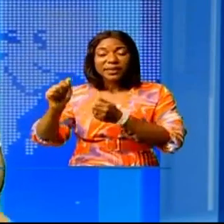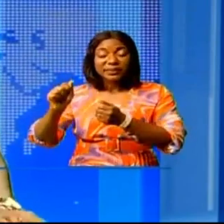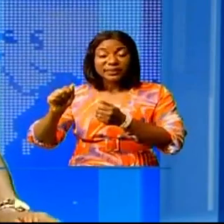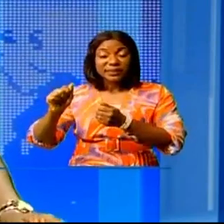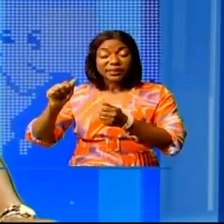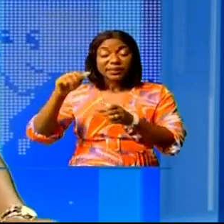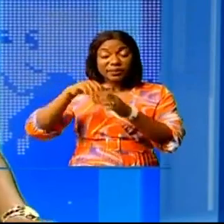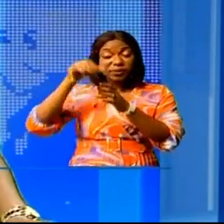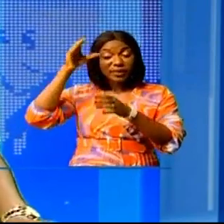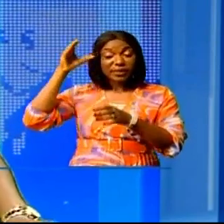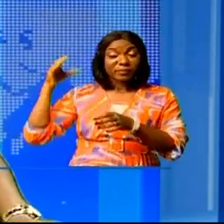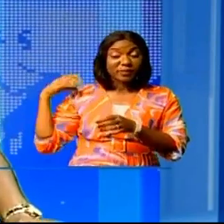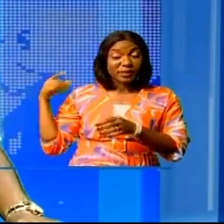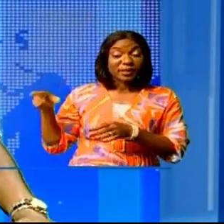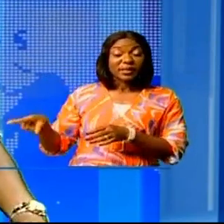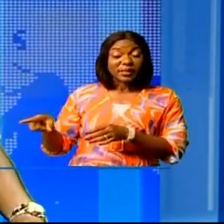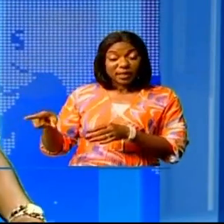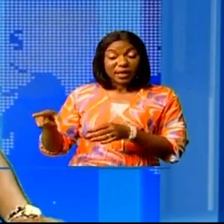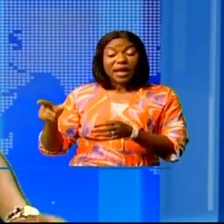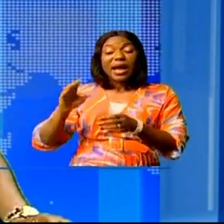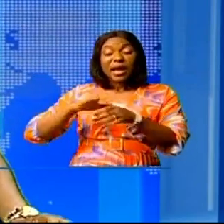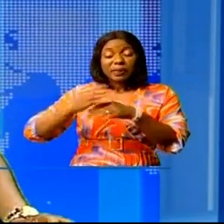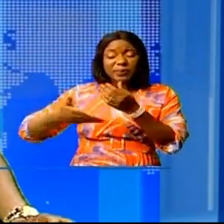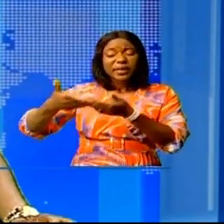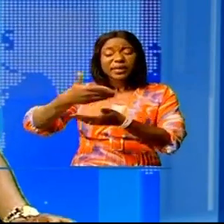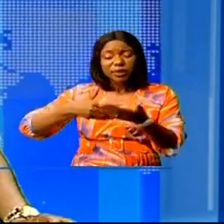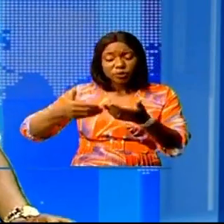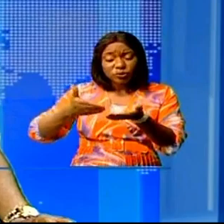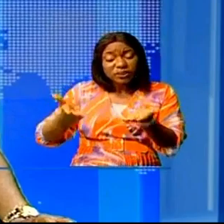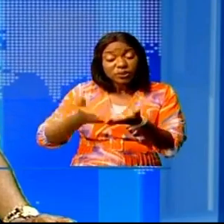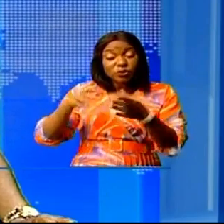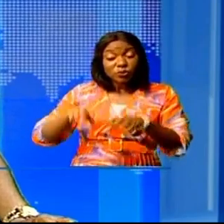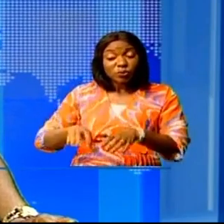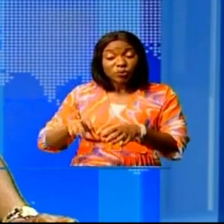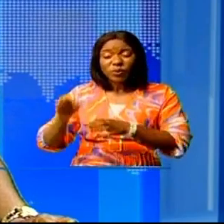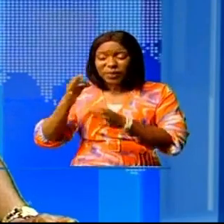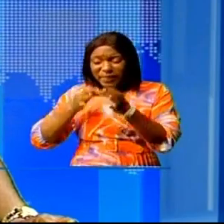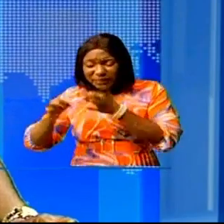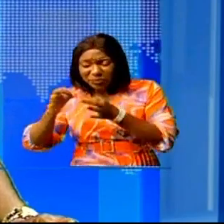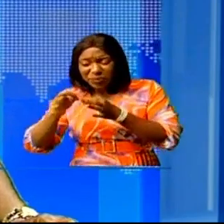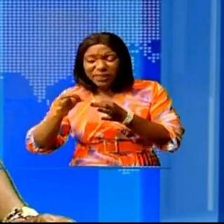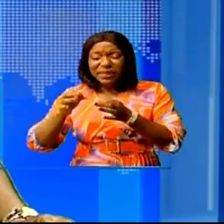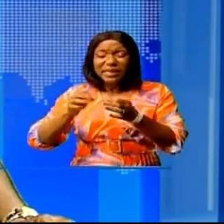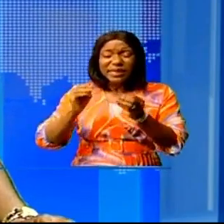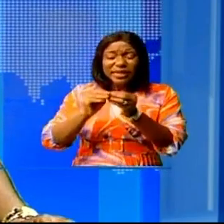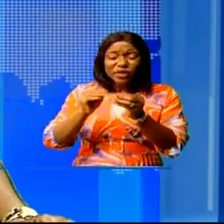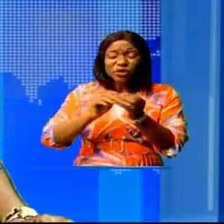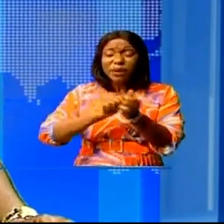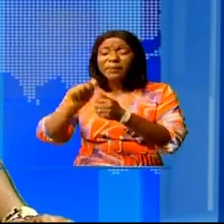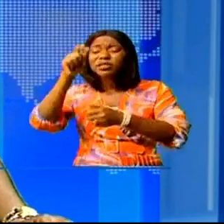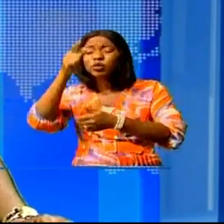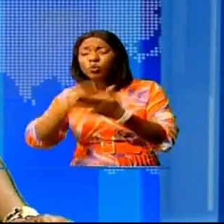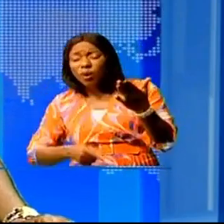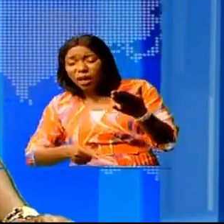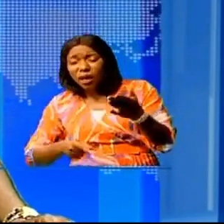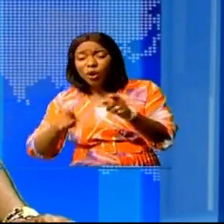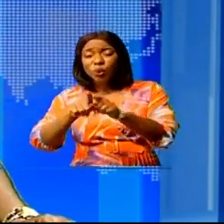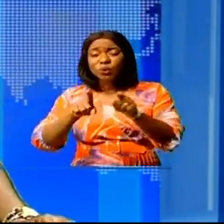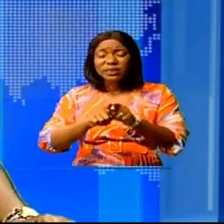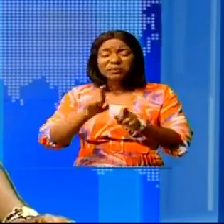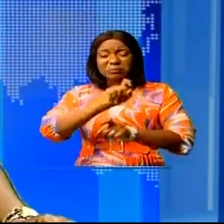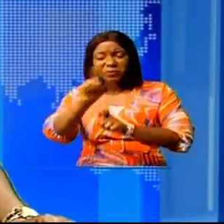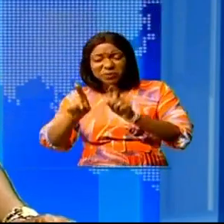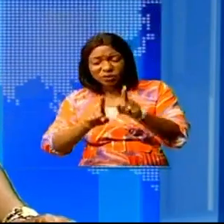son retour de Kolwezi, elle a expliqué le bien fondé de ses assises avant d'annoncer le